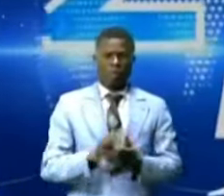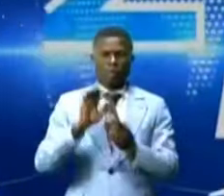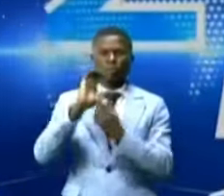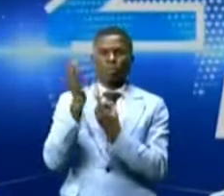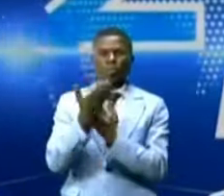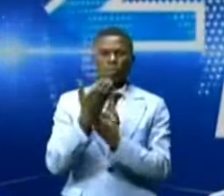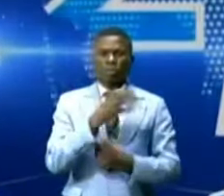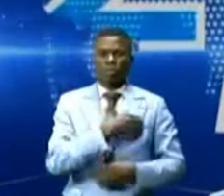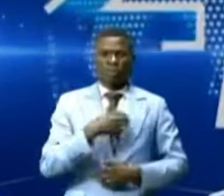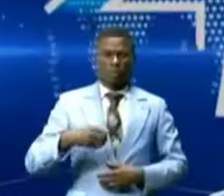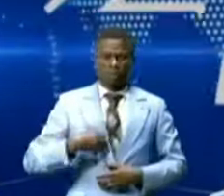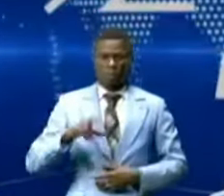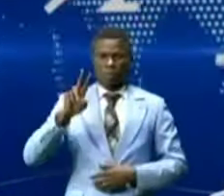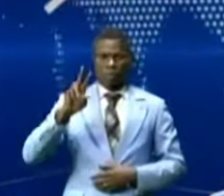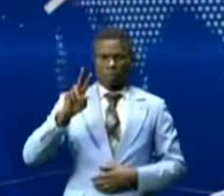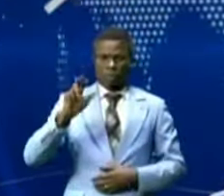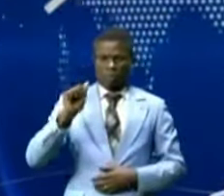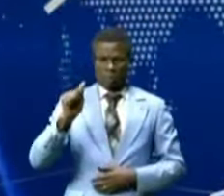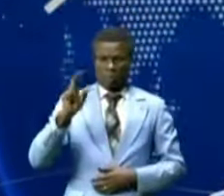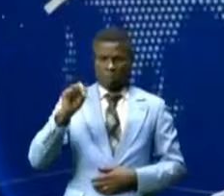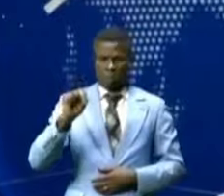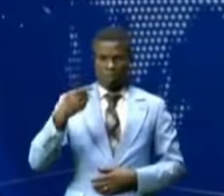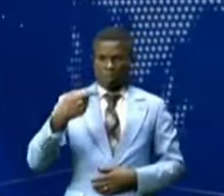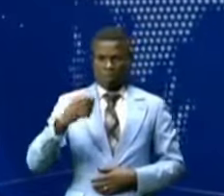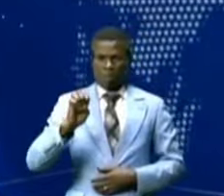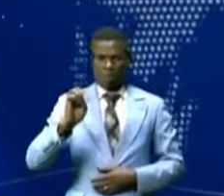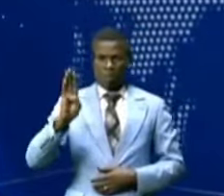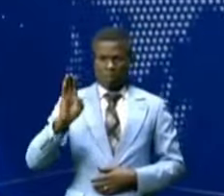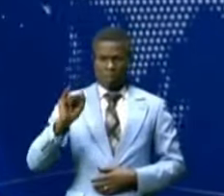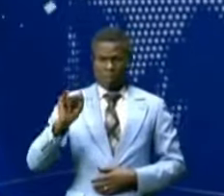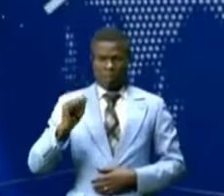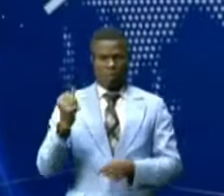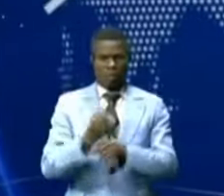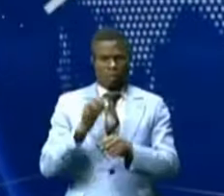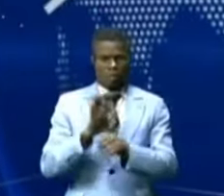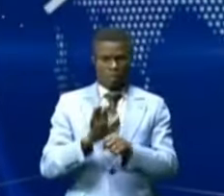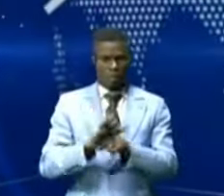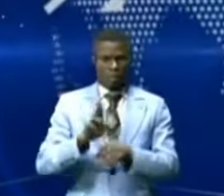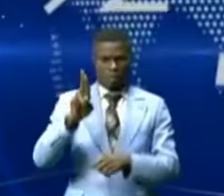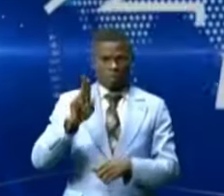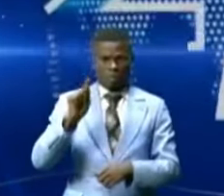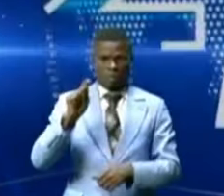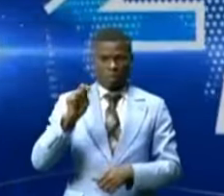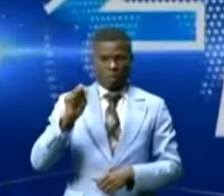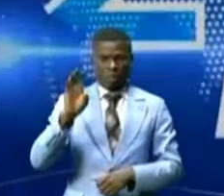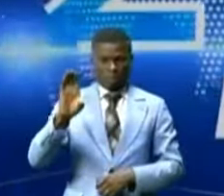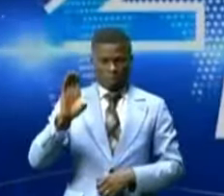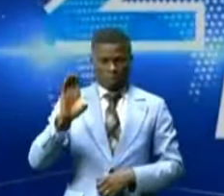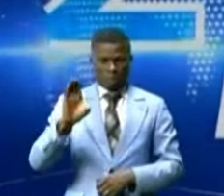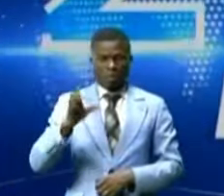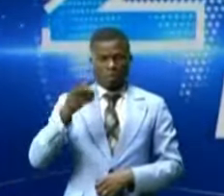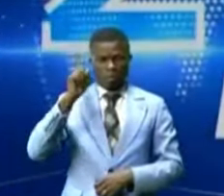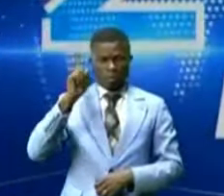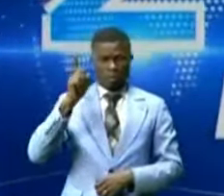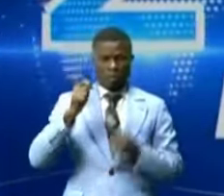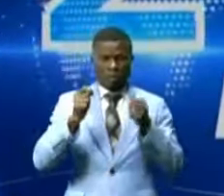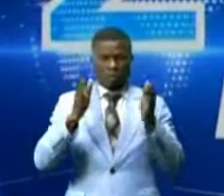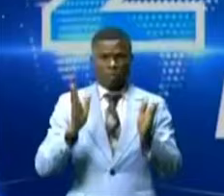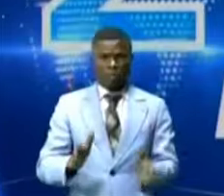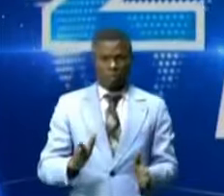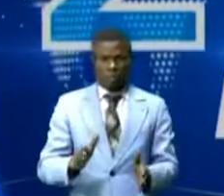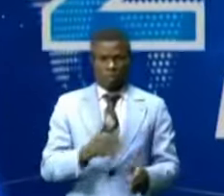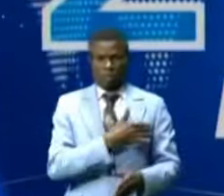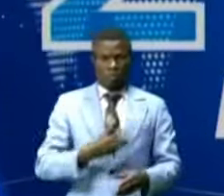Culture, Maman Angebi, ce nom d'une célébrité qui a longtemps travaillé ici à la RTNC d'ailleurs. L'un de nos studios a